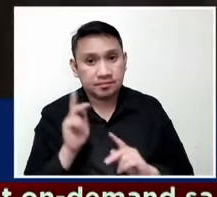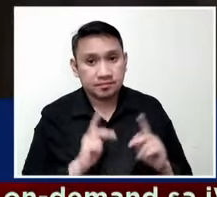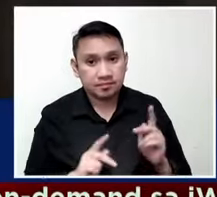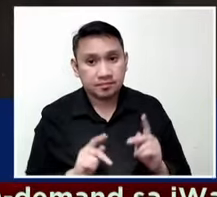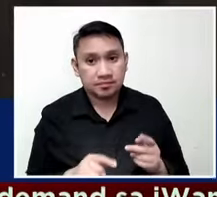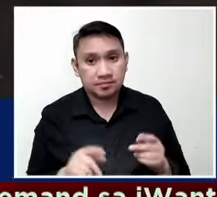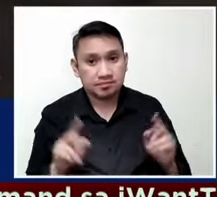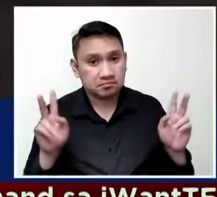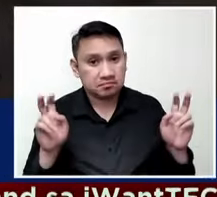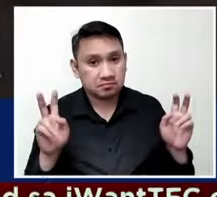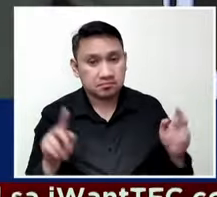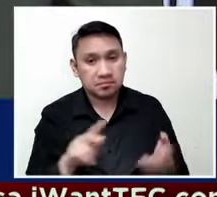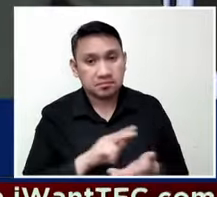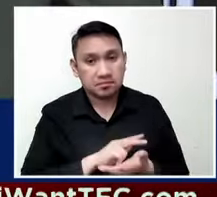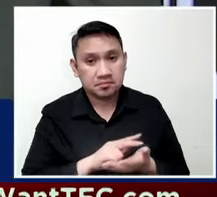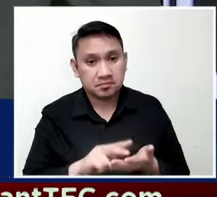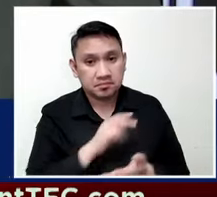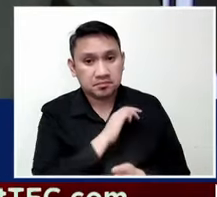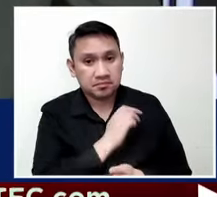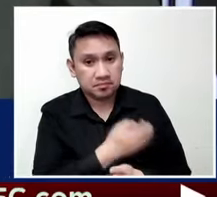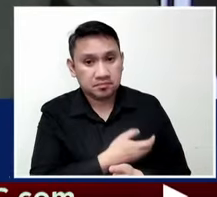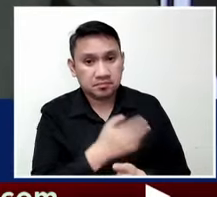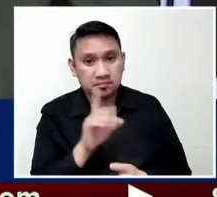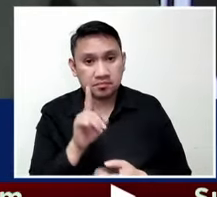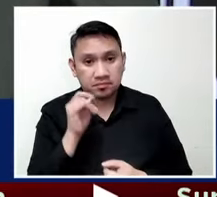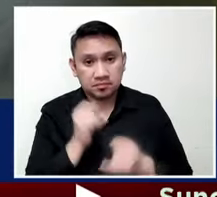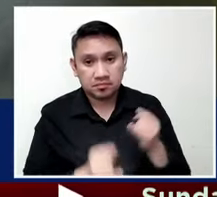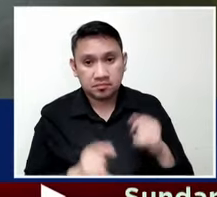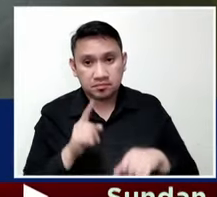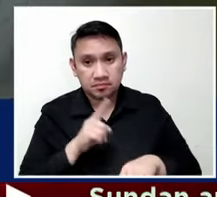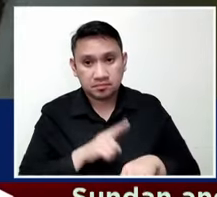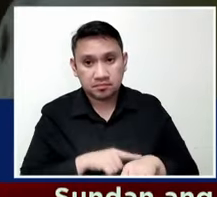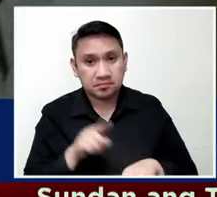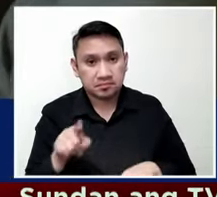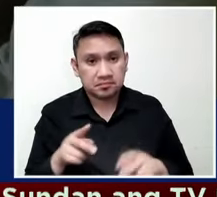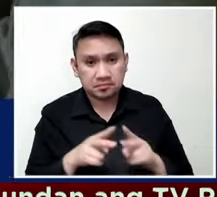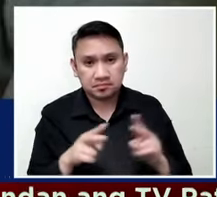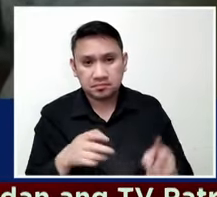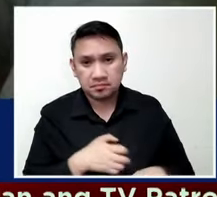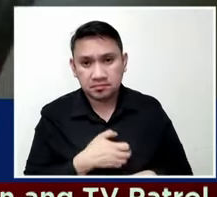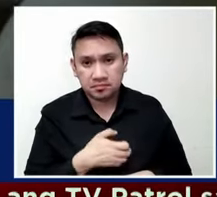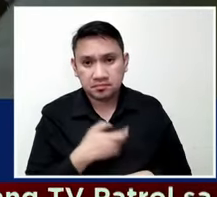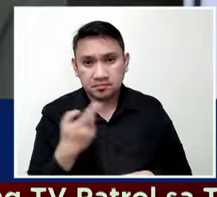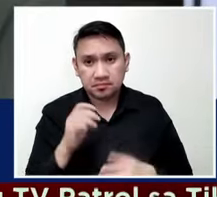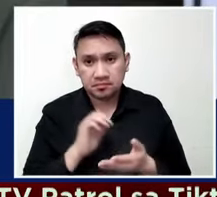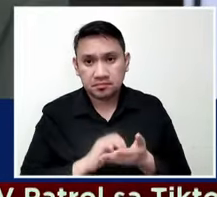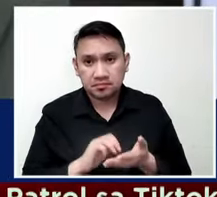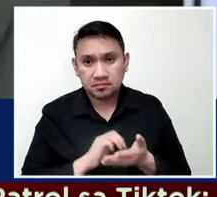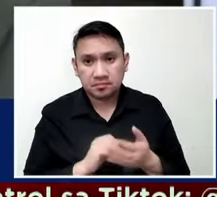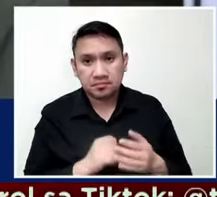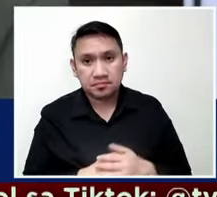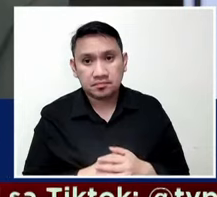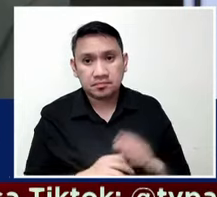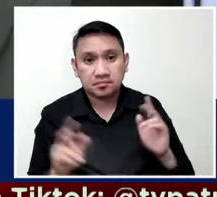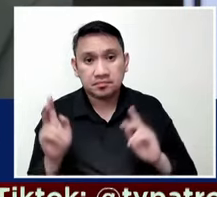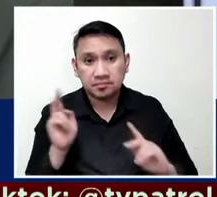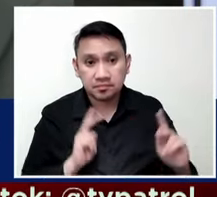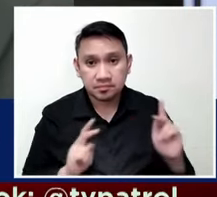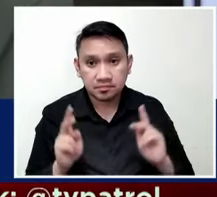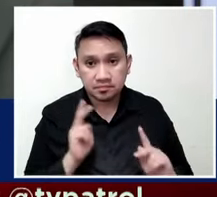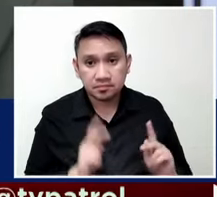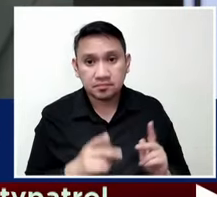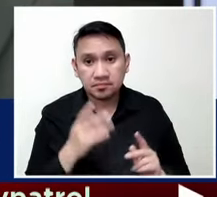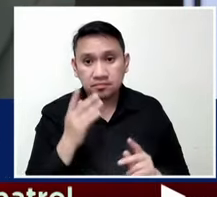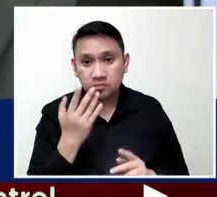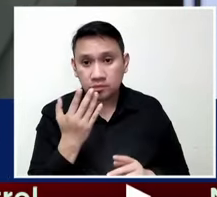Energy One Last Time. Aminado si Gary na emosyonal siya tuwing nagre-rehearse sila. People will understand why it's called One Last